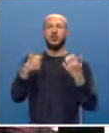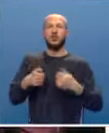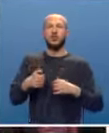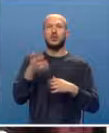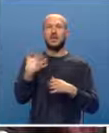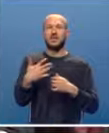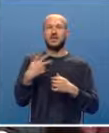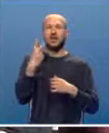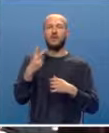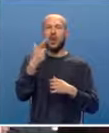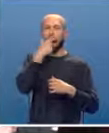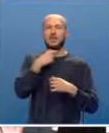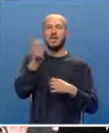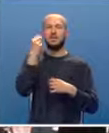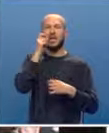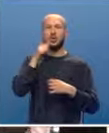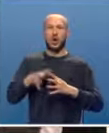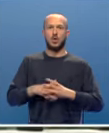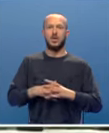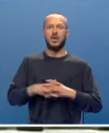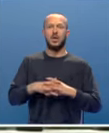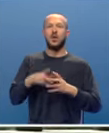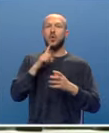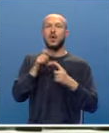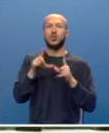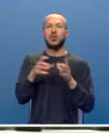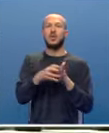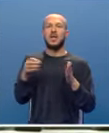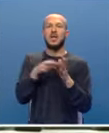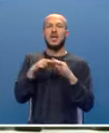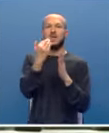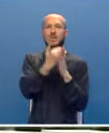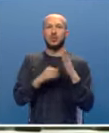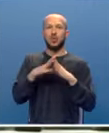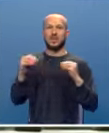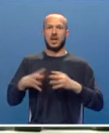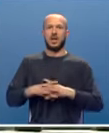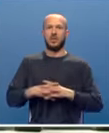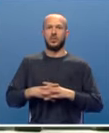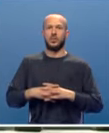1652 lica srpske nacionalnosti, koja su i dalje na spisku nestalih.